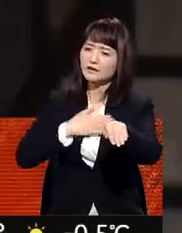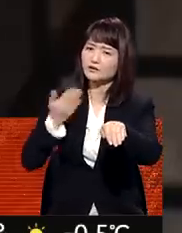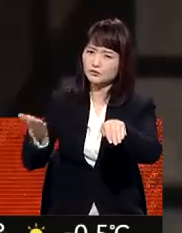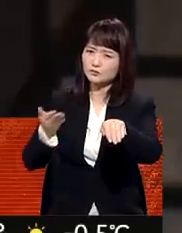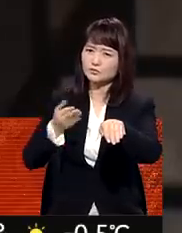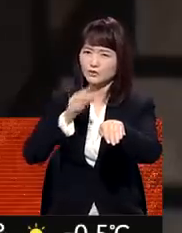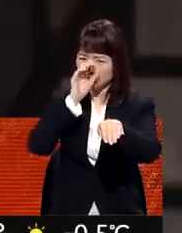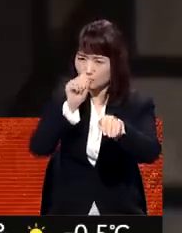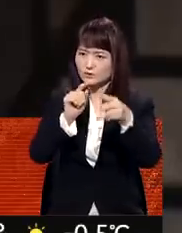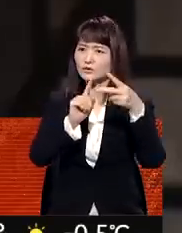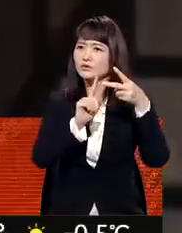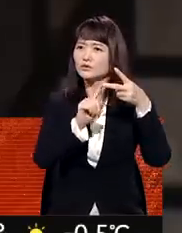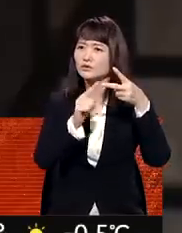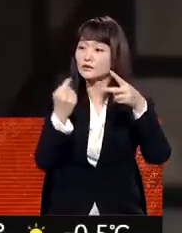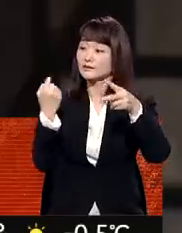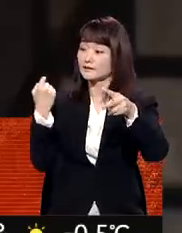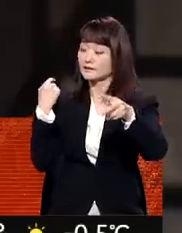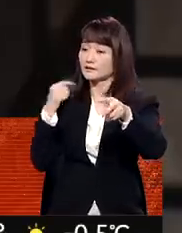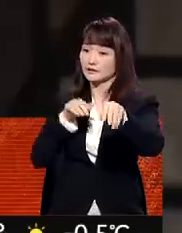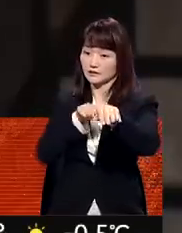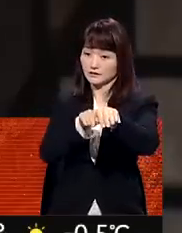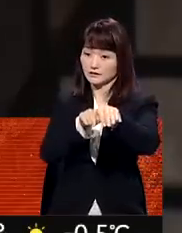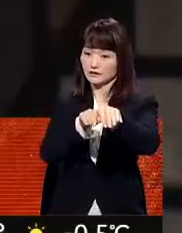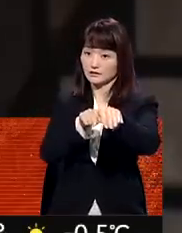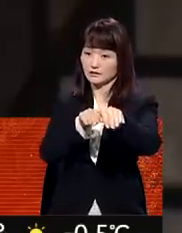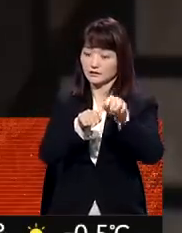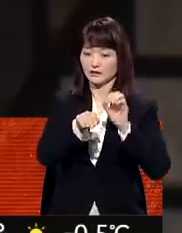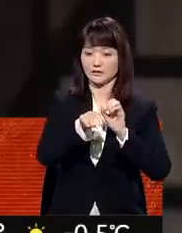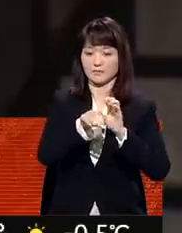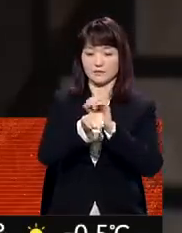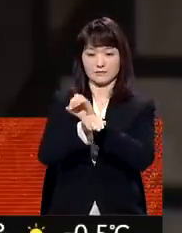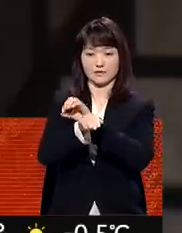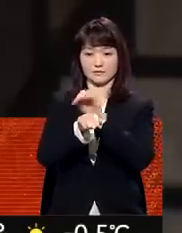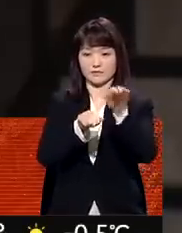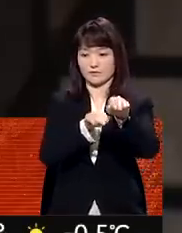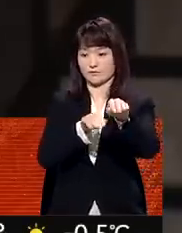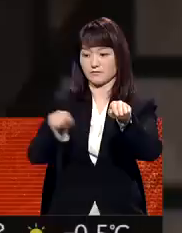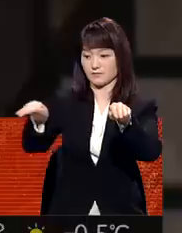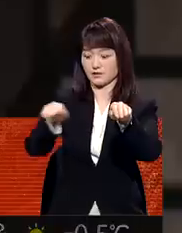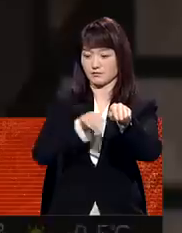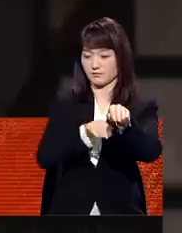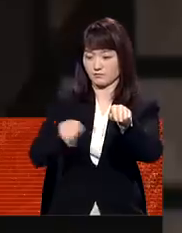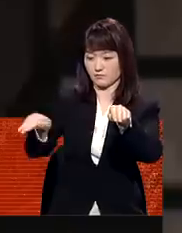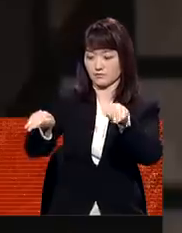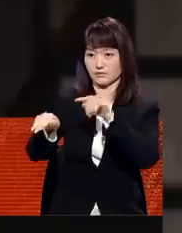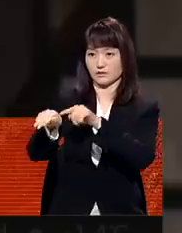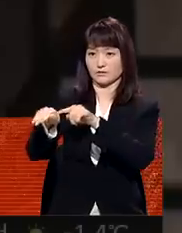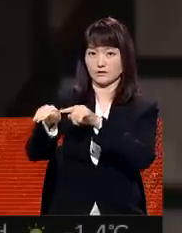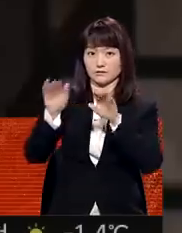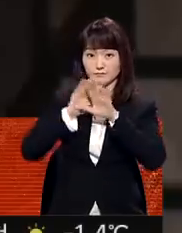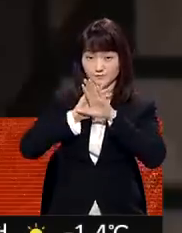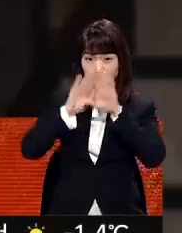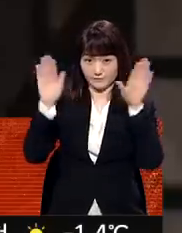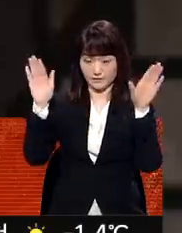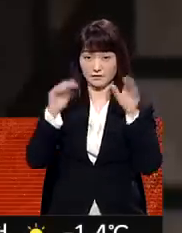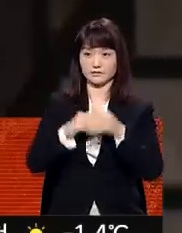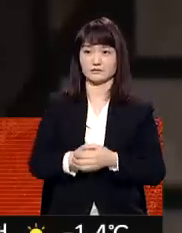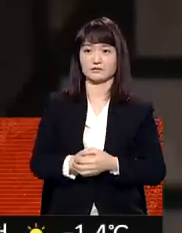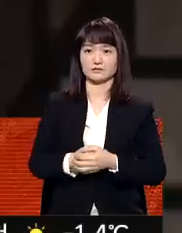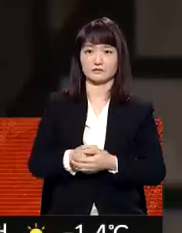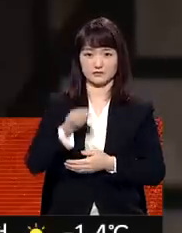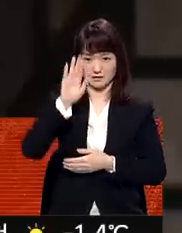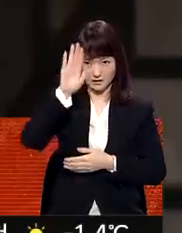두 번째는 뒤에 있는 차량도 분명히 앞에 있는 차량과 비상등을 켜고 고압차는 빠져나갔잖아요 위에 있는 차량도 낮이었기 때문에 조금 더